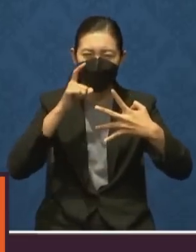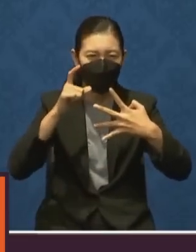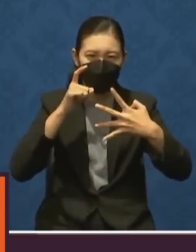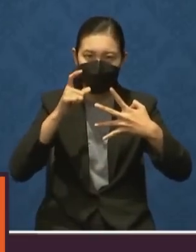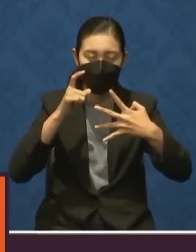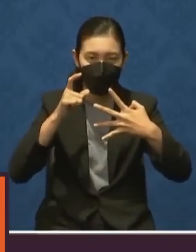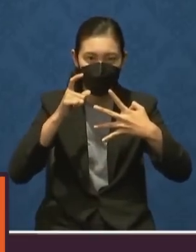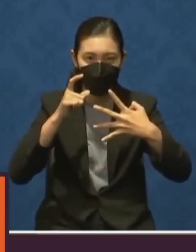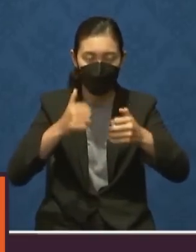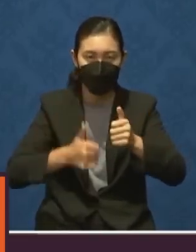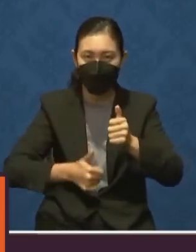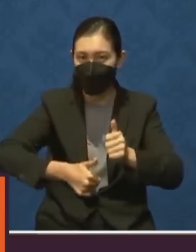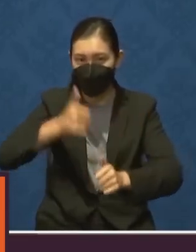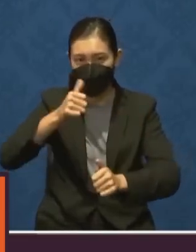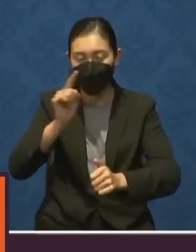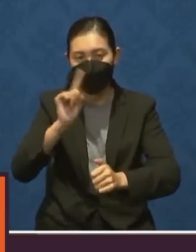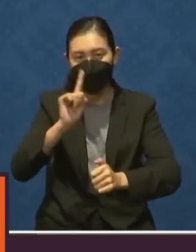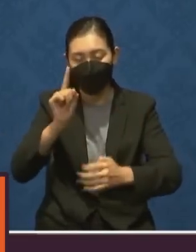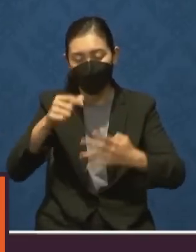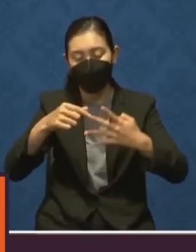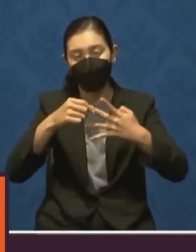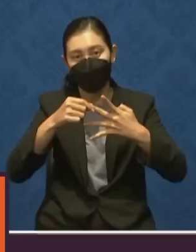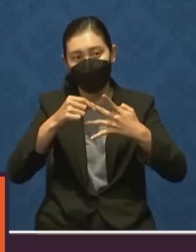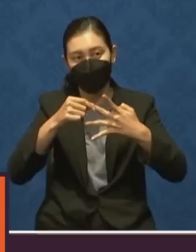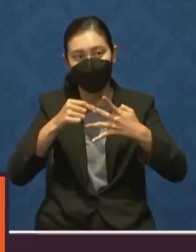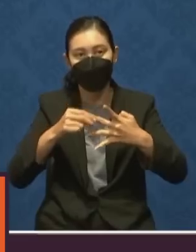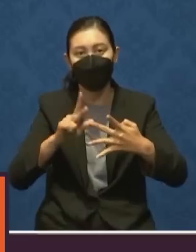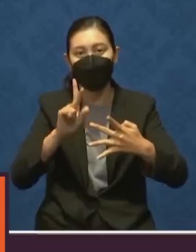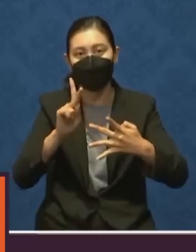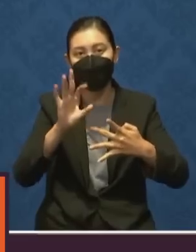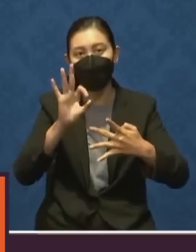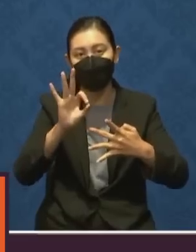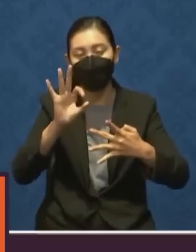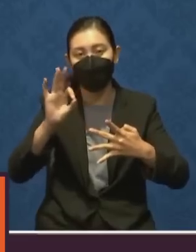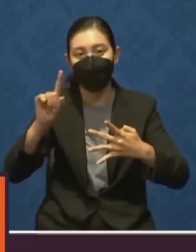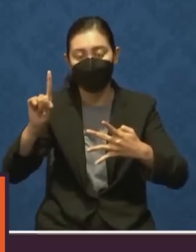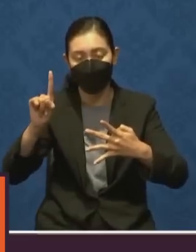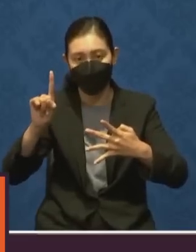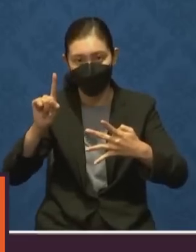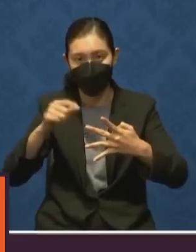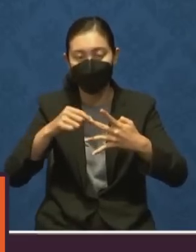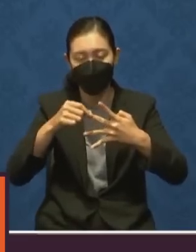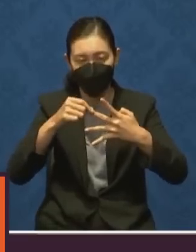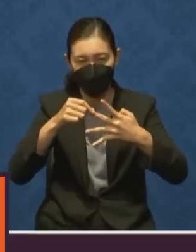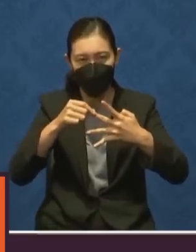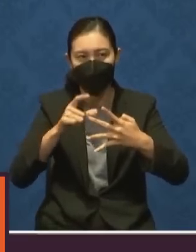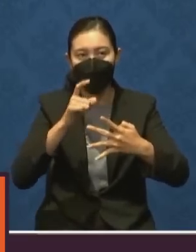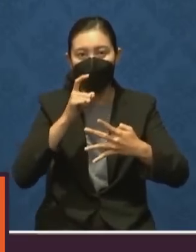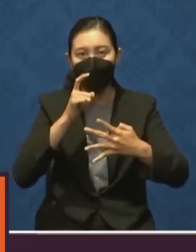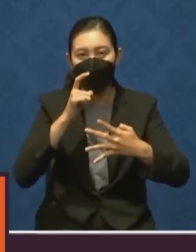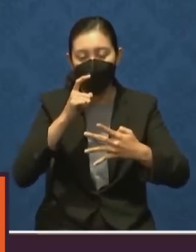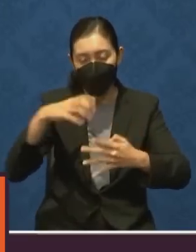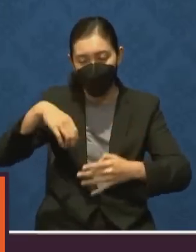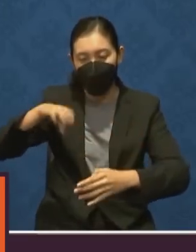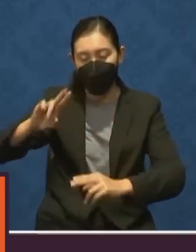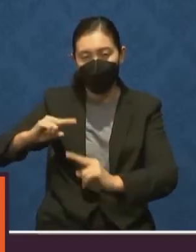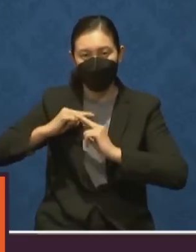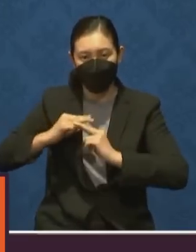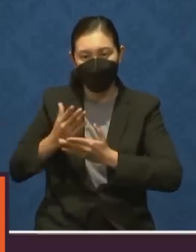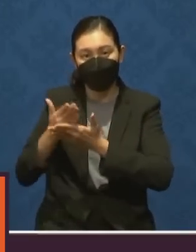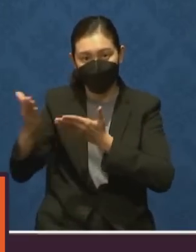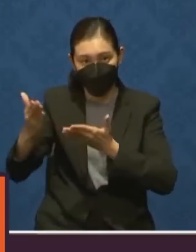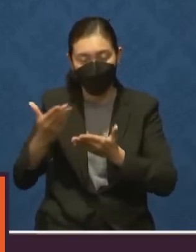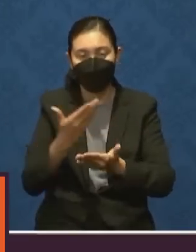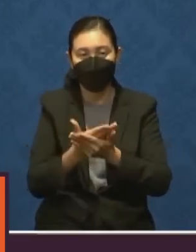ือส่วท 2 คืส่วทก fordiฟาไผลิซื้อจากเอกชนนะครับก้อนี้แล่มากนะครับเป็ν 2 ใน 3 นะคร 63 %